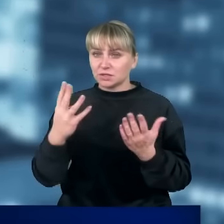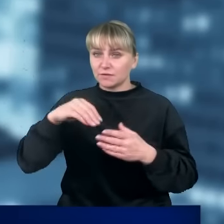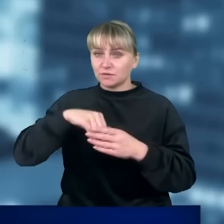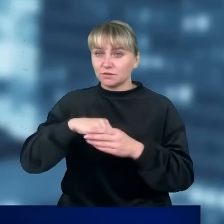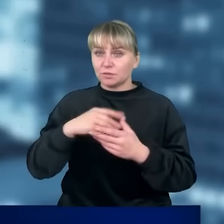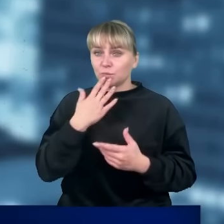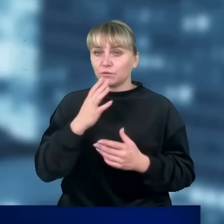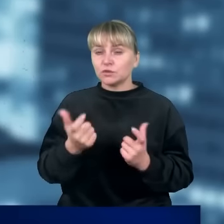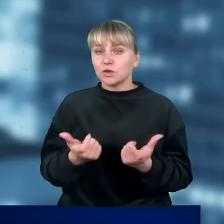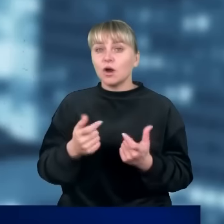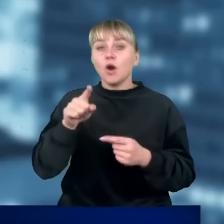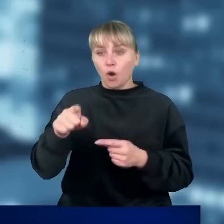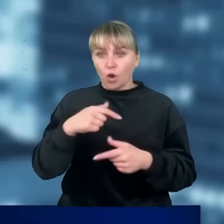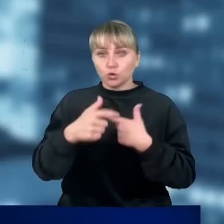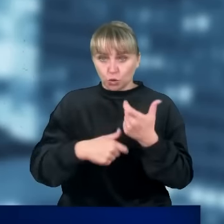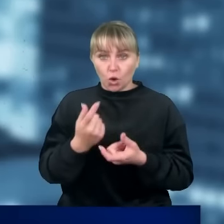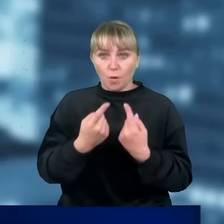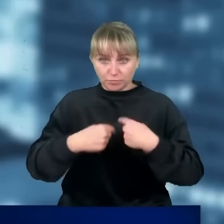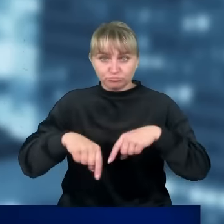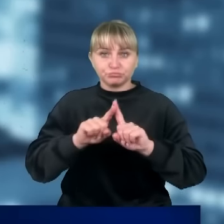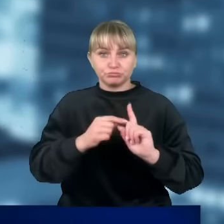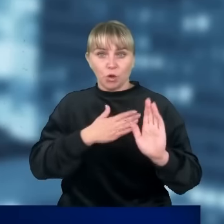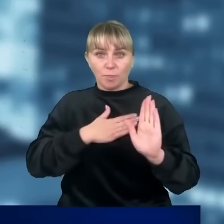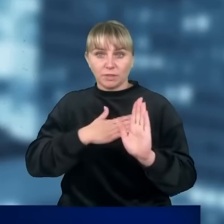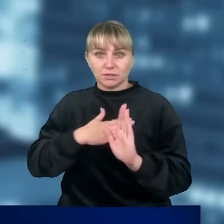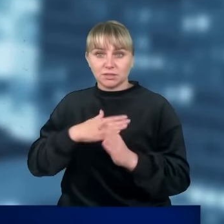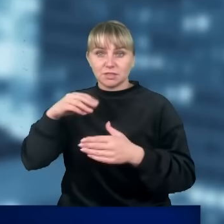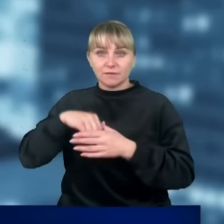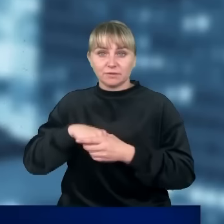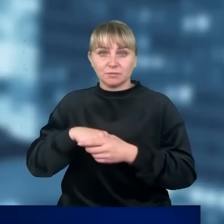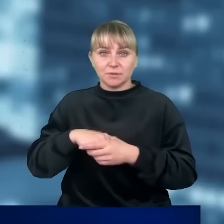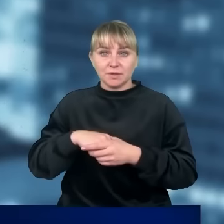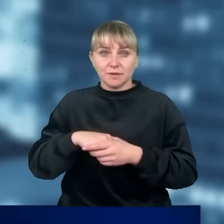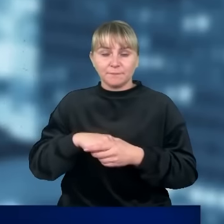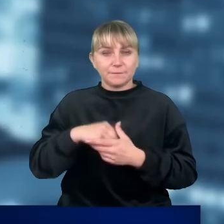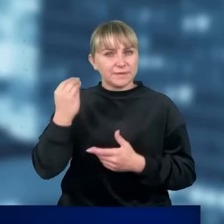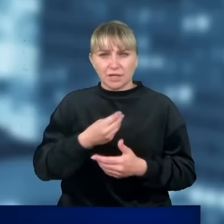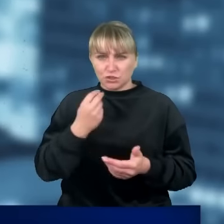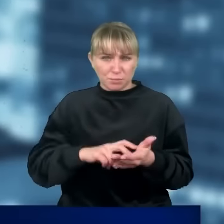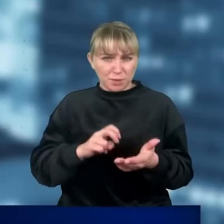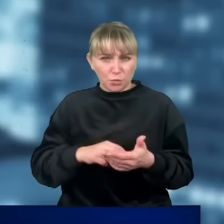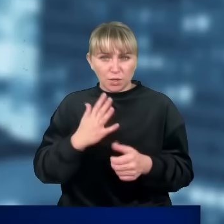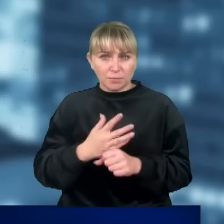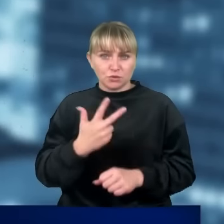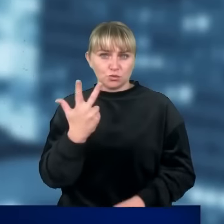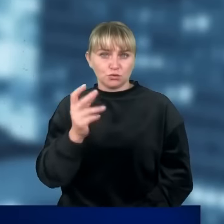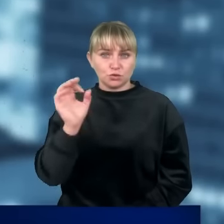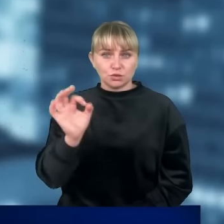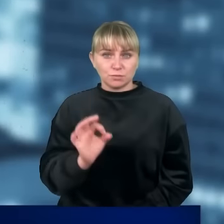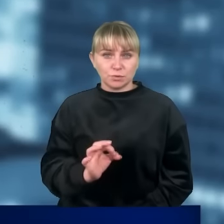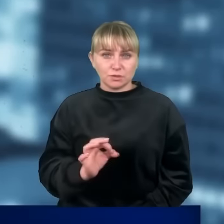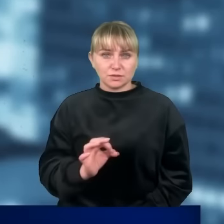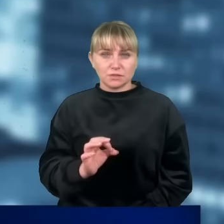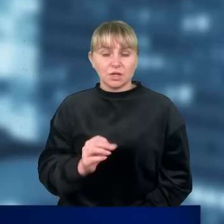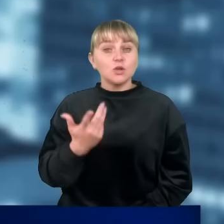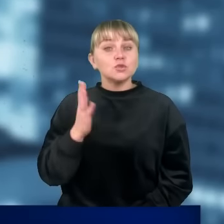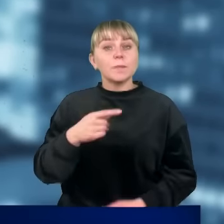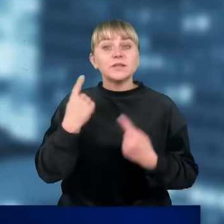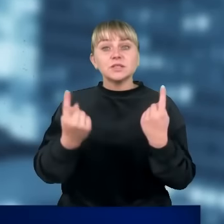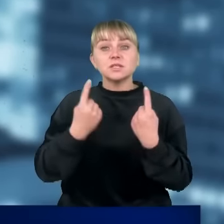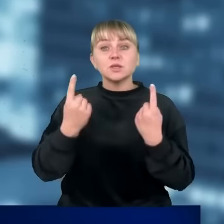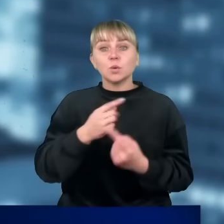że wywiązuje się on z obietnic. Za każdym razem bardzo daleko do wspomnianych 53%. Dlatego sytuacja życiowa Polaków będzie się pogarszać, a